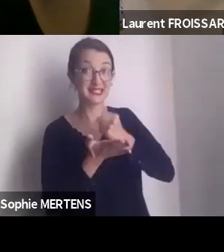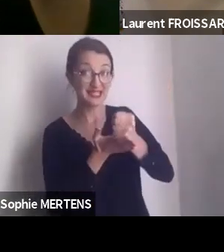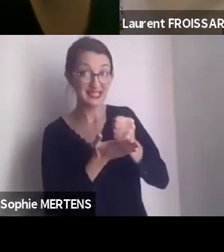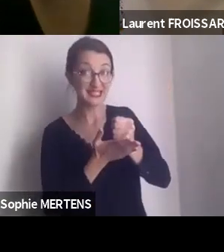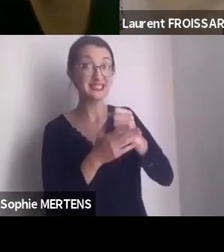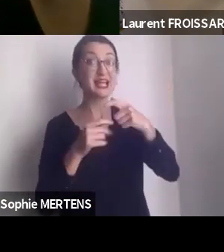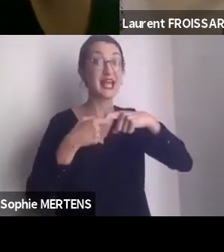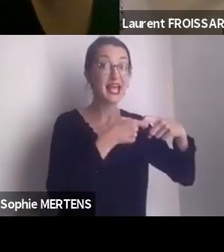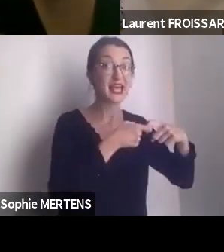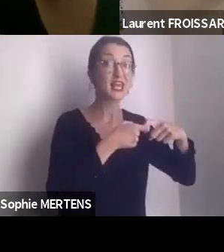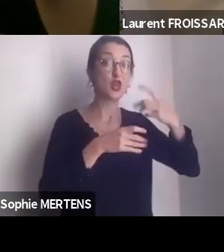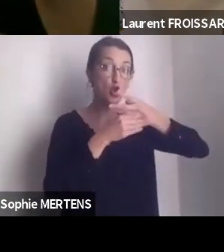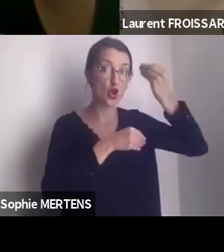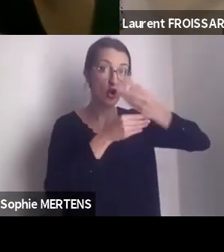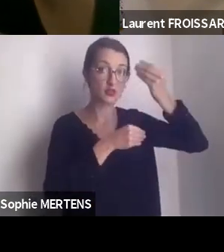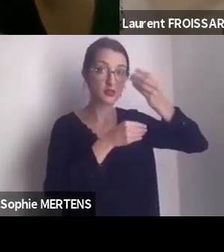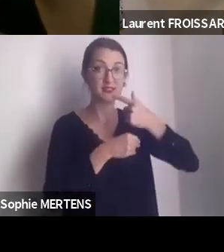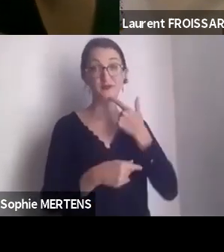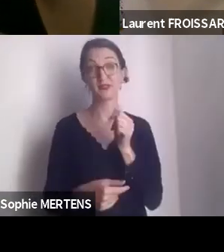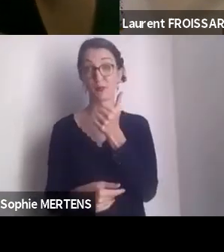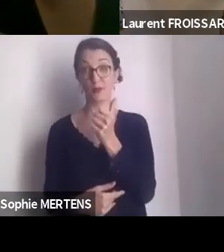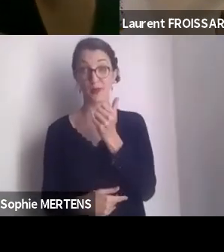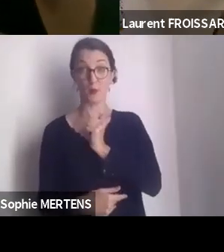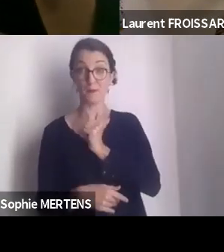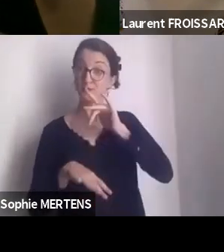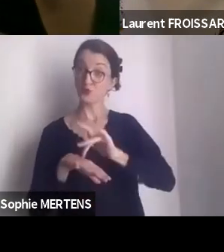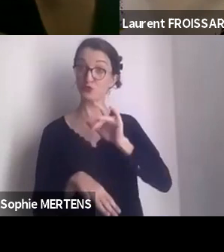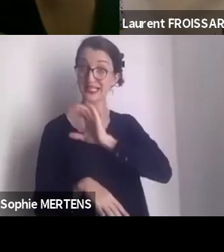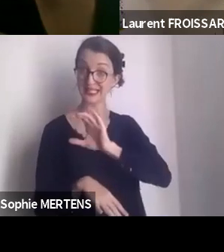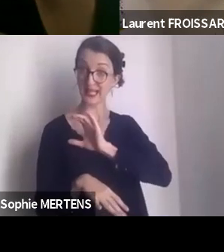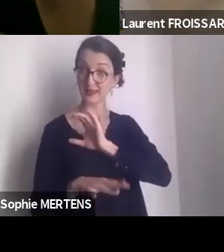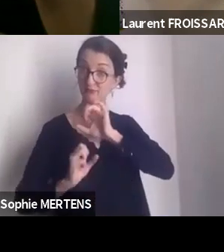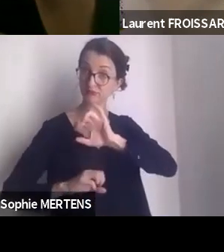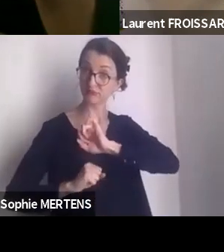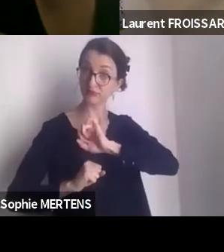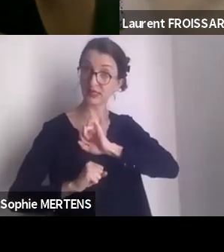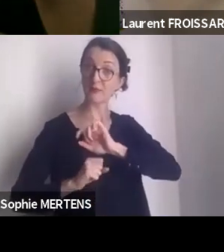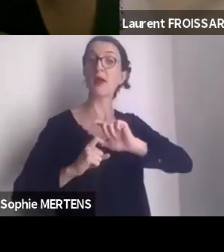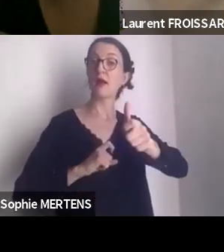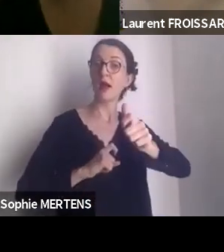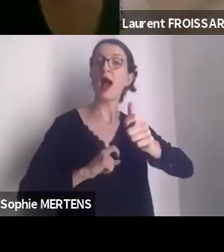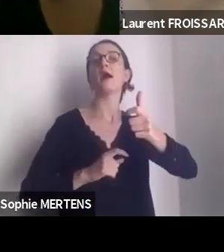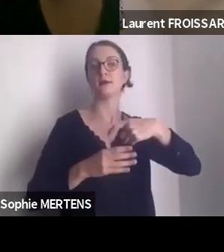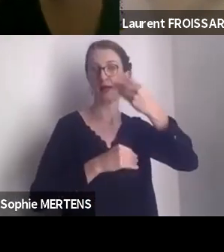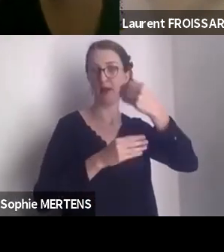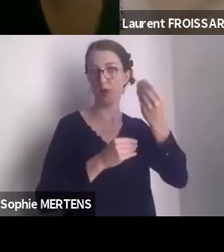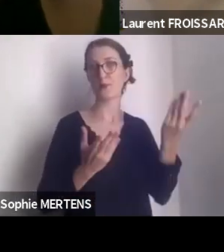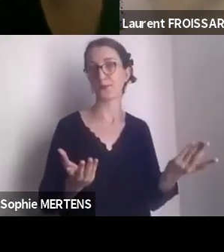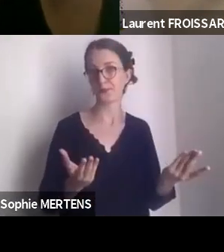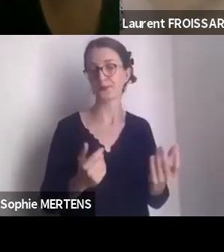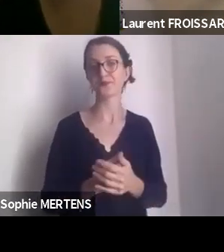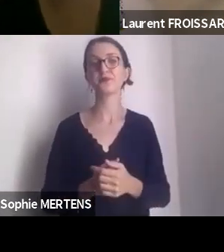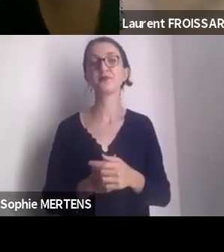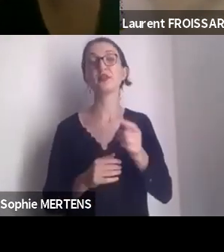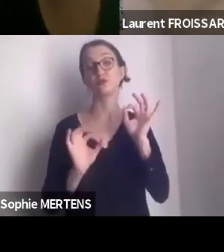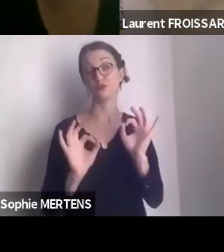qu'on verra tout à l'heure, notamment dans les tips qu'on vous donnera. Et donc, aujourd'hui, Wimanity appartient à un écosystème un peu plus grand qui s'appelle